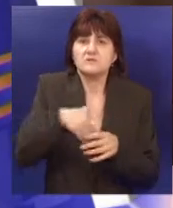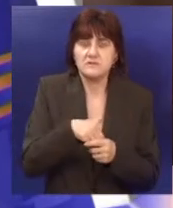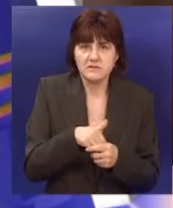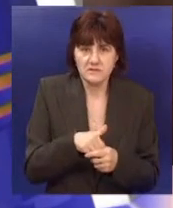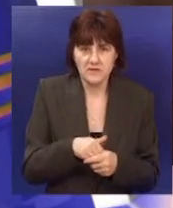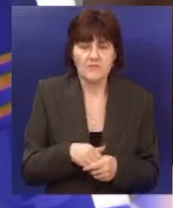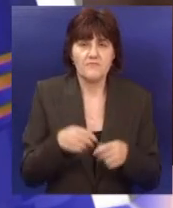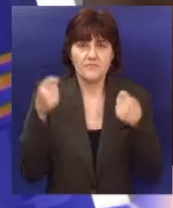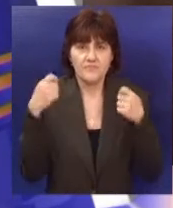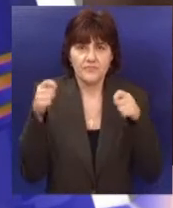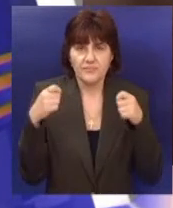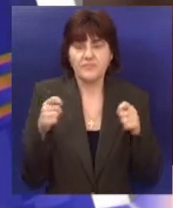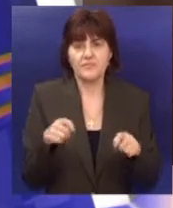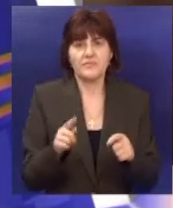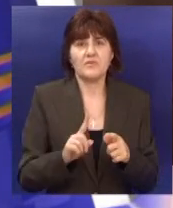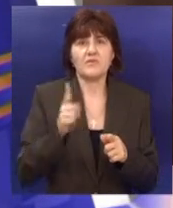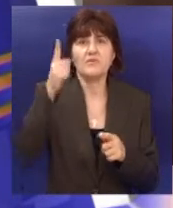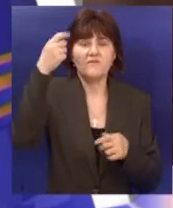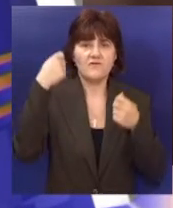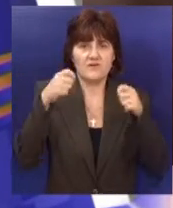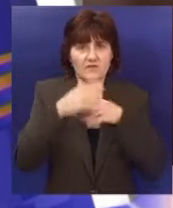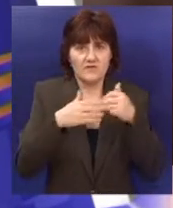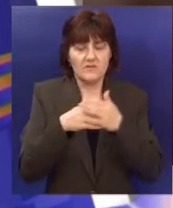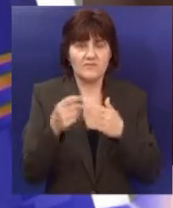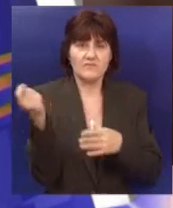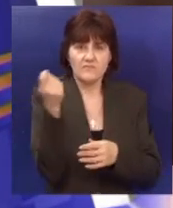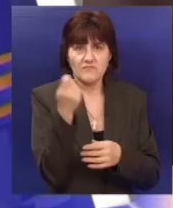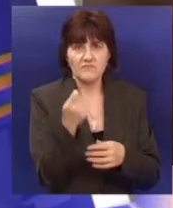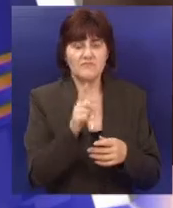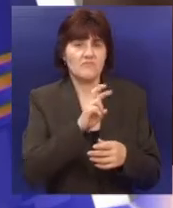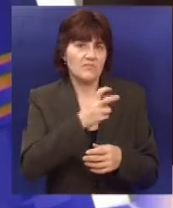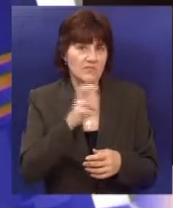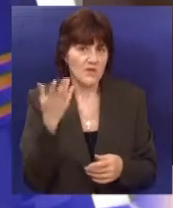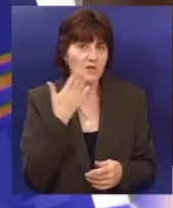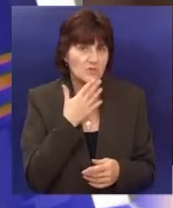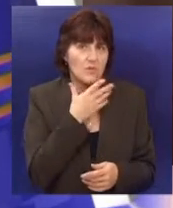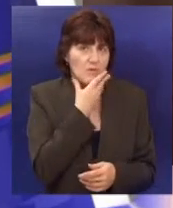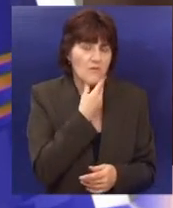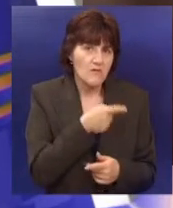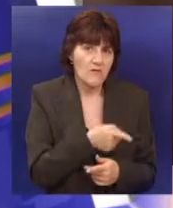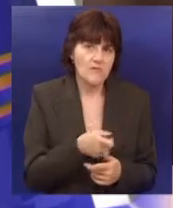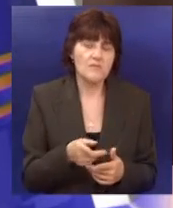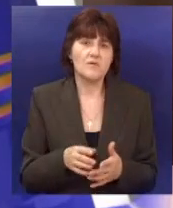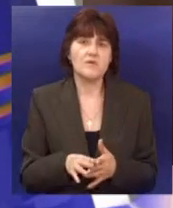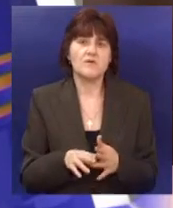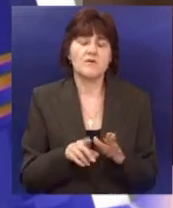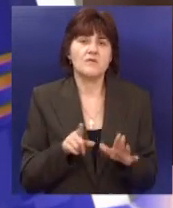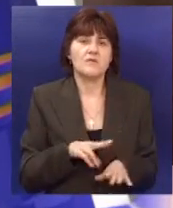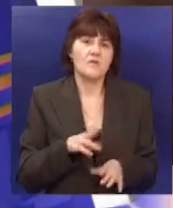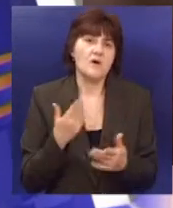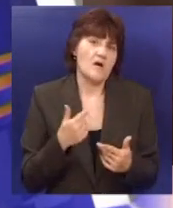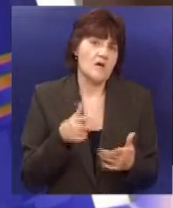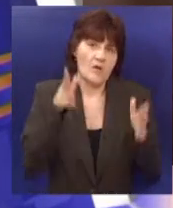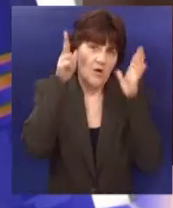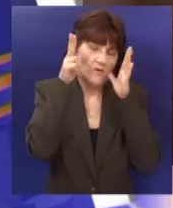koje obrazovni profili koje ovdje imamo, visokogradnja, arhitektura i tako dalje. Uglavnom škola je lepo je sređena,